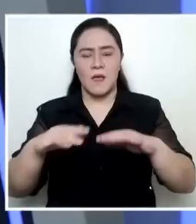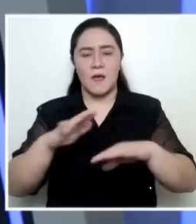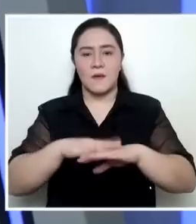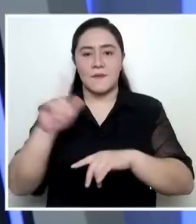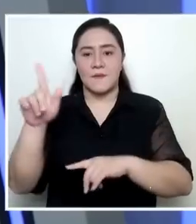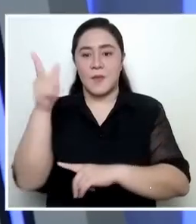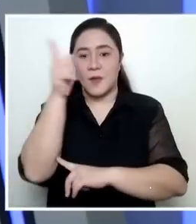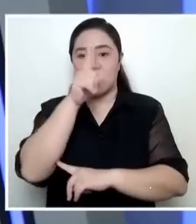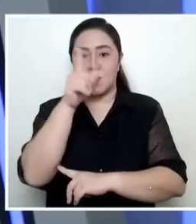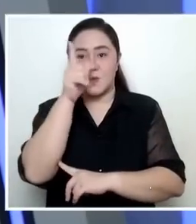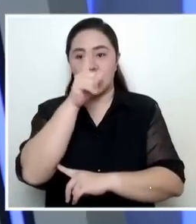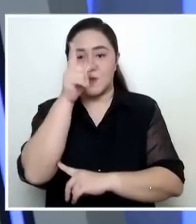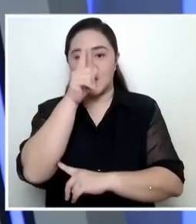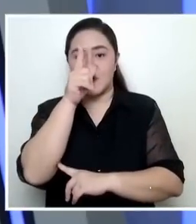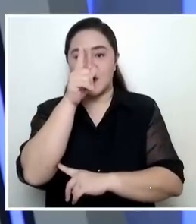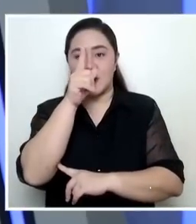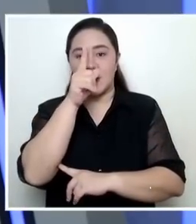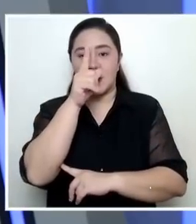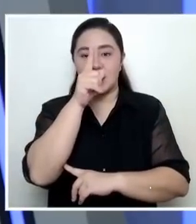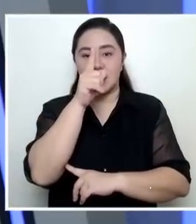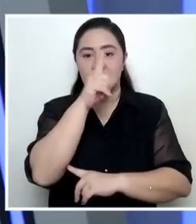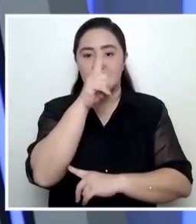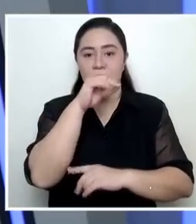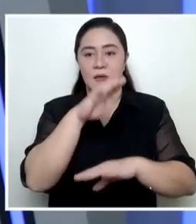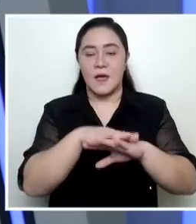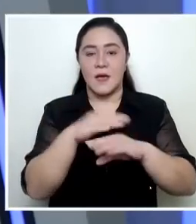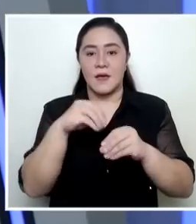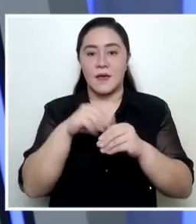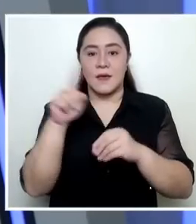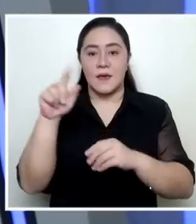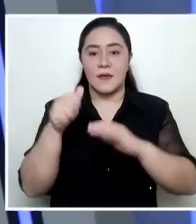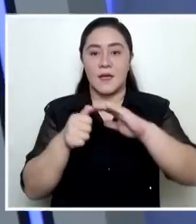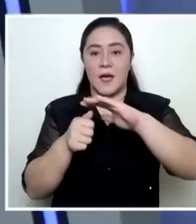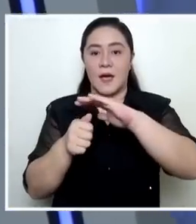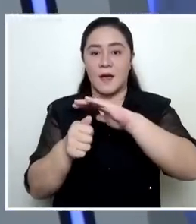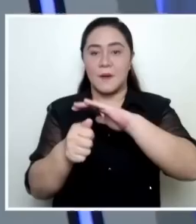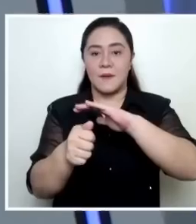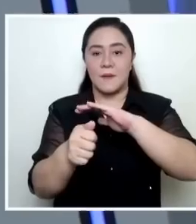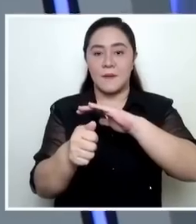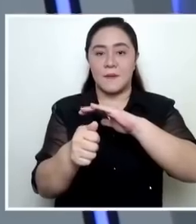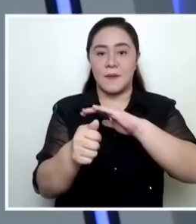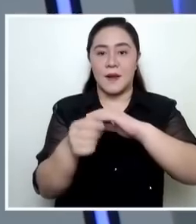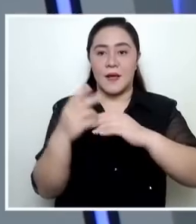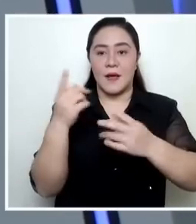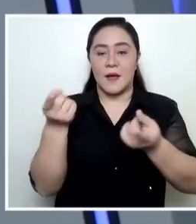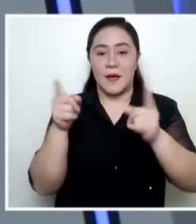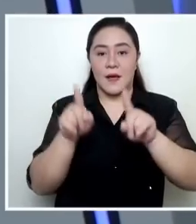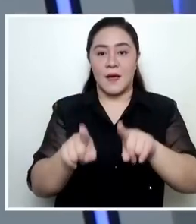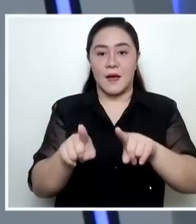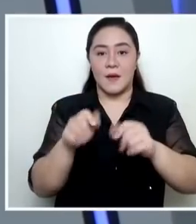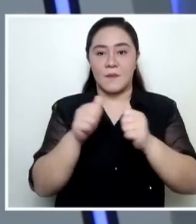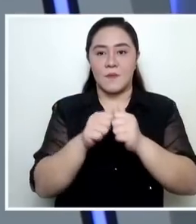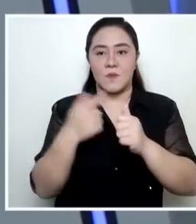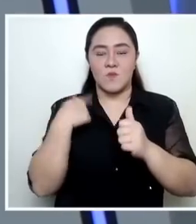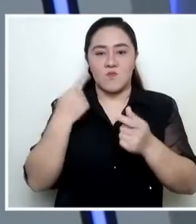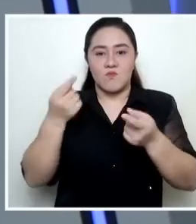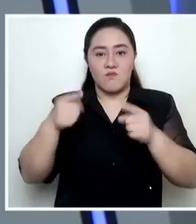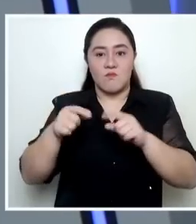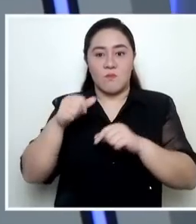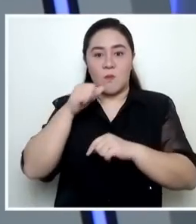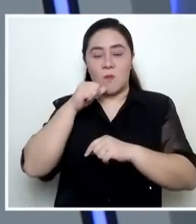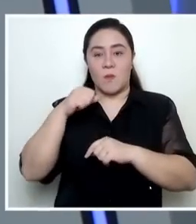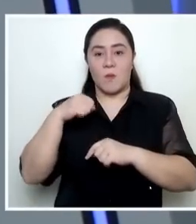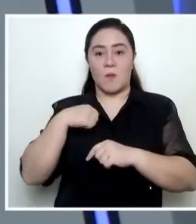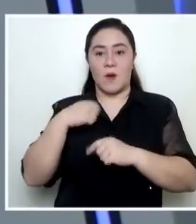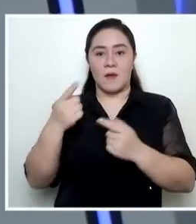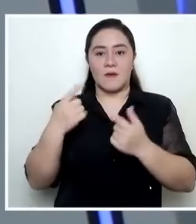dineklara na ang state of calamity sa lalawigan ng Abra isang araw matapos itong yanigin ng malakas na lindol. Patuloy pa